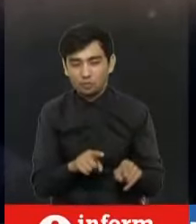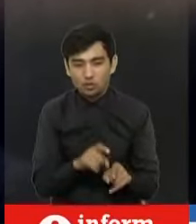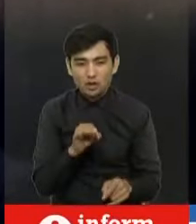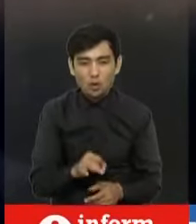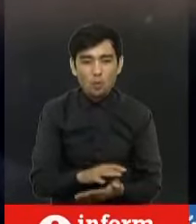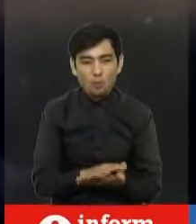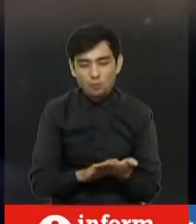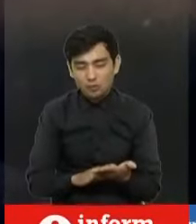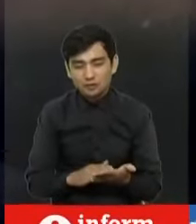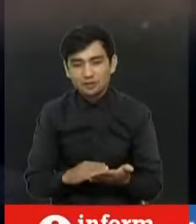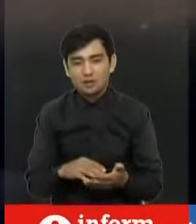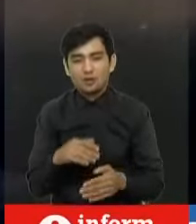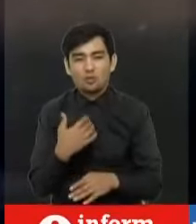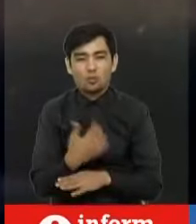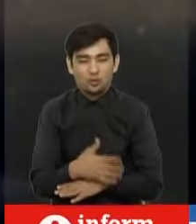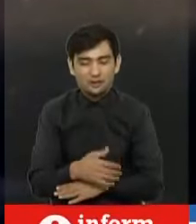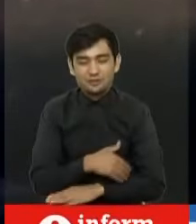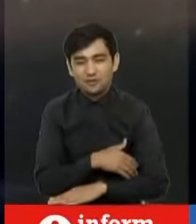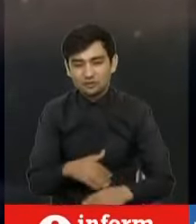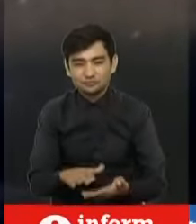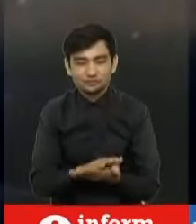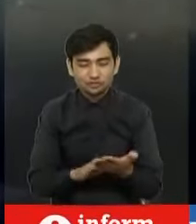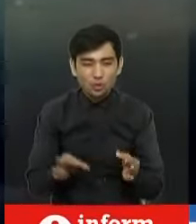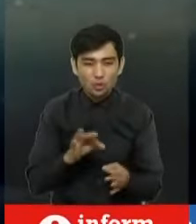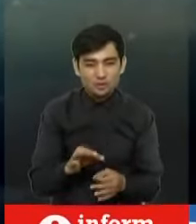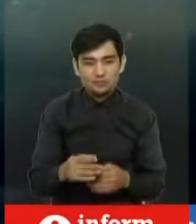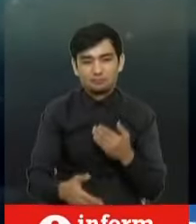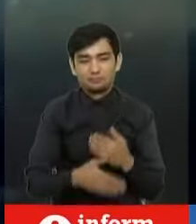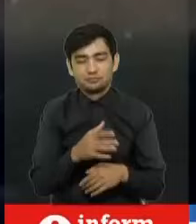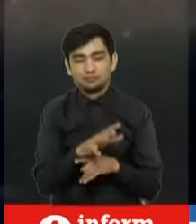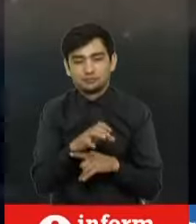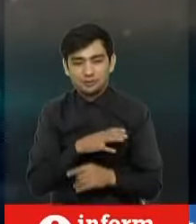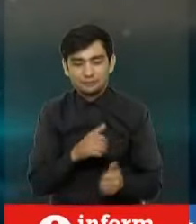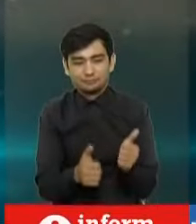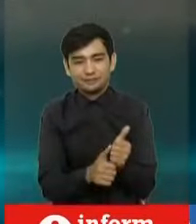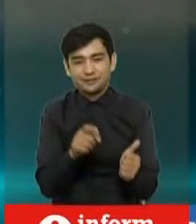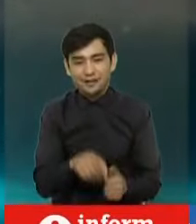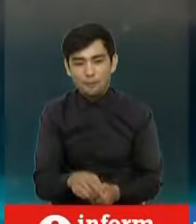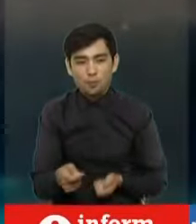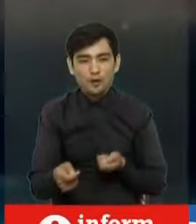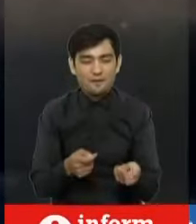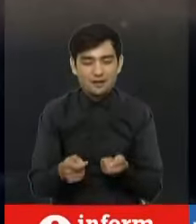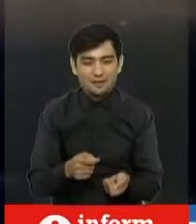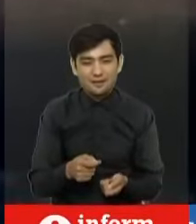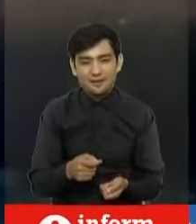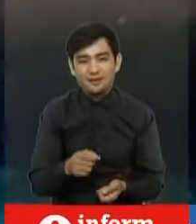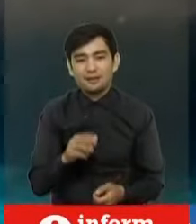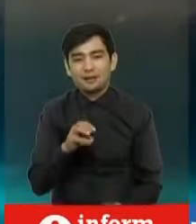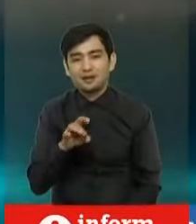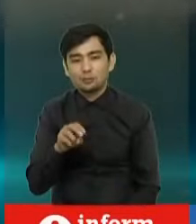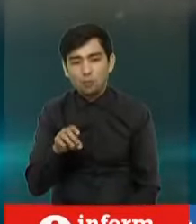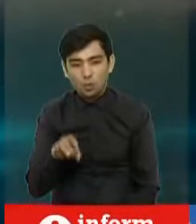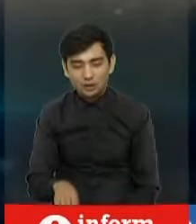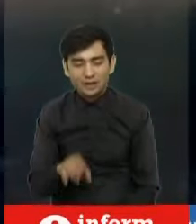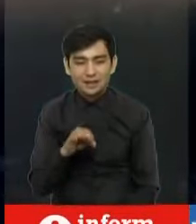улиц. Наказание за это понесли заместитель акима Каратаусского района и замруководителя управления транспорта и автомобильных